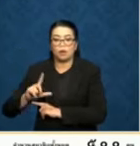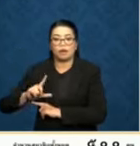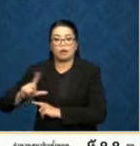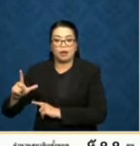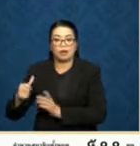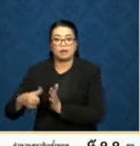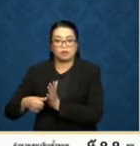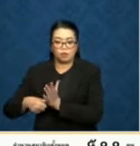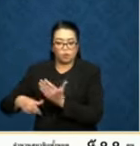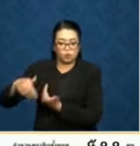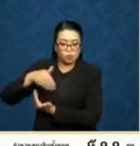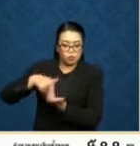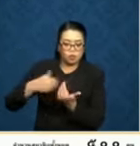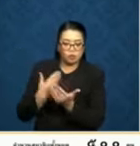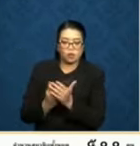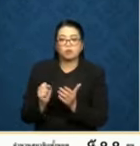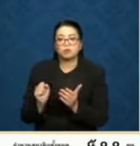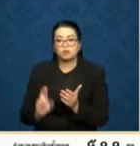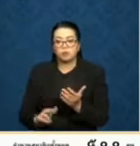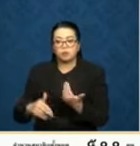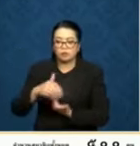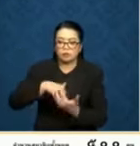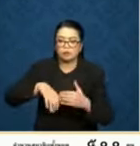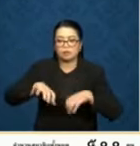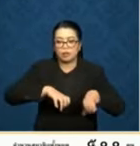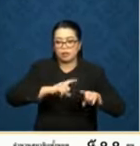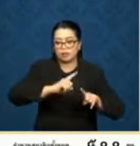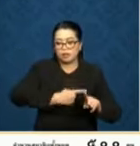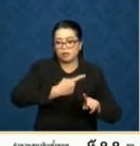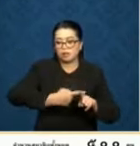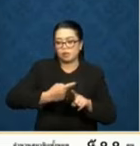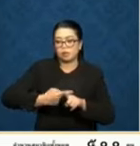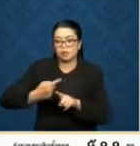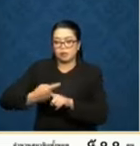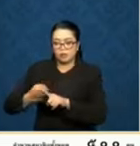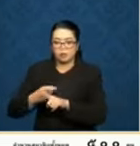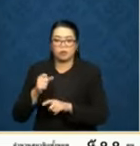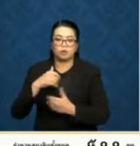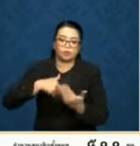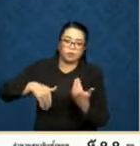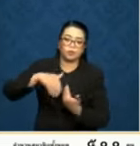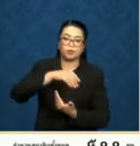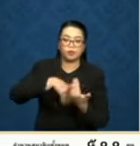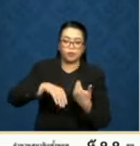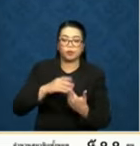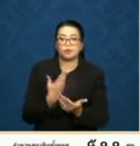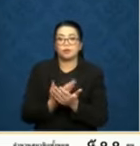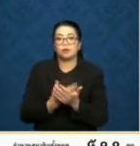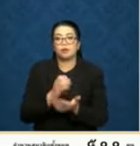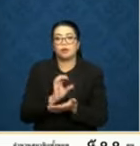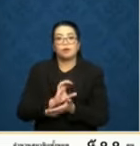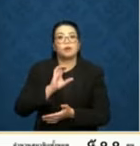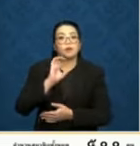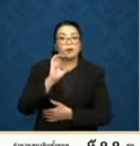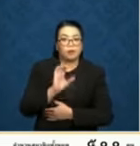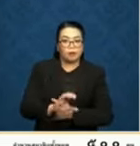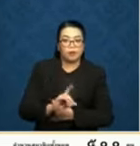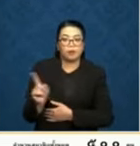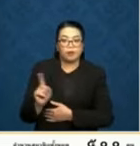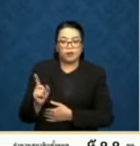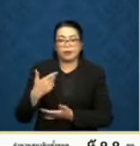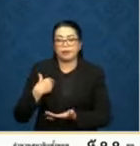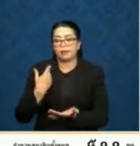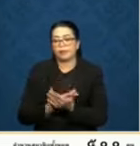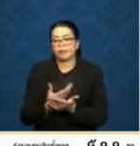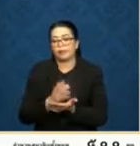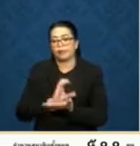นั้นจะเป็เงินหมนเวียนเงินสำรองในการบริหารเดือนต่เดือนของการเคหาแ่งชาติดันั้นเงิลงทุนของการเคหานั้นไม่ได้ม